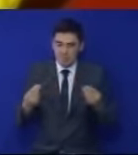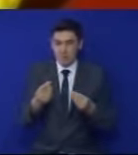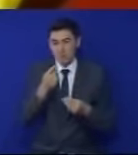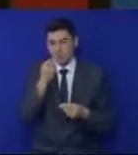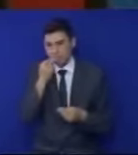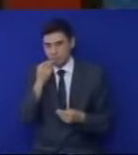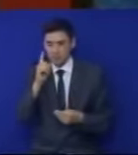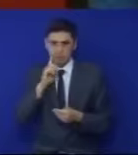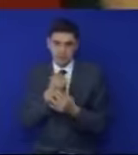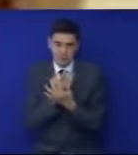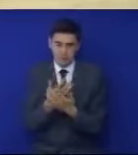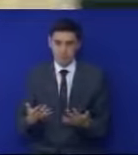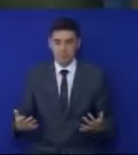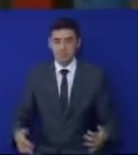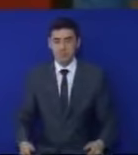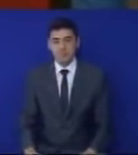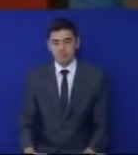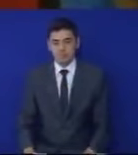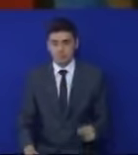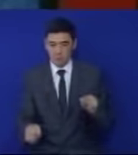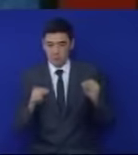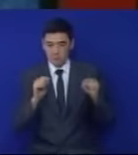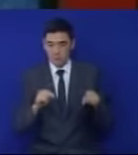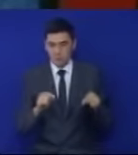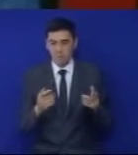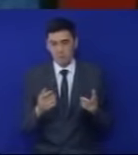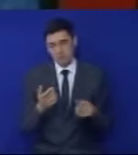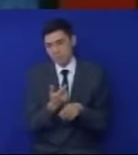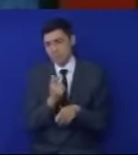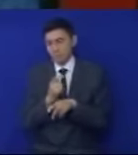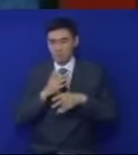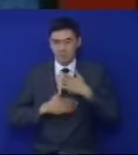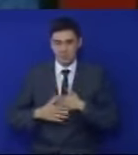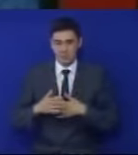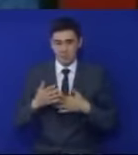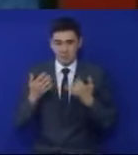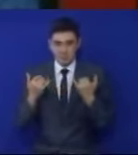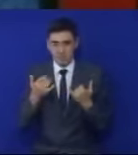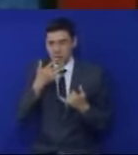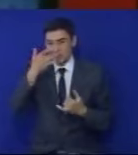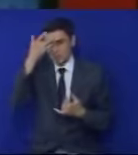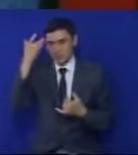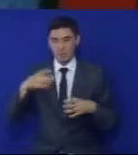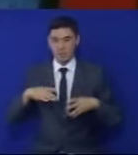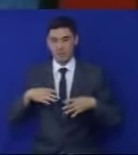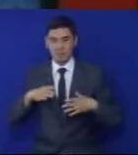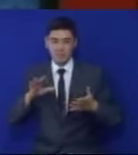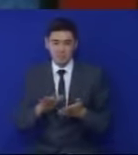тәтті. Осы шара бізге қатты ұнап отыр. Каникулда осында тегін